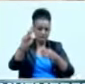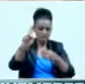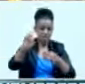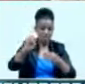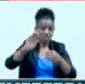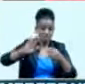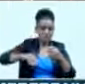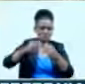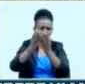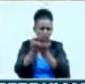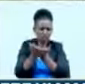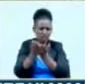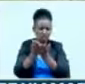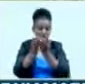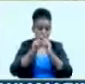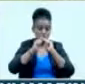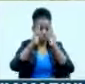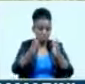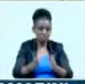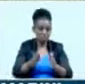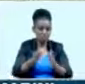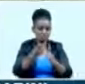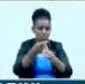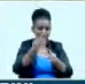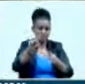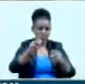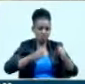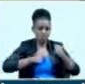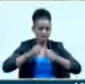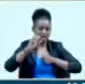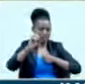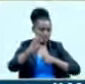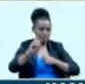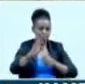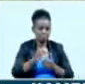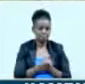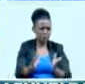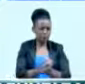aka nyuma ni Rusizi. Jean Paul Turatsinze, Televiziyo Rwanda i Kigali.